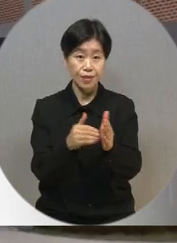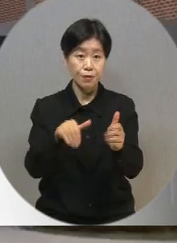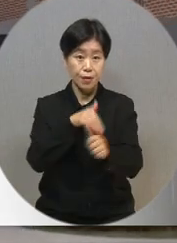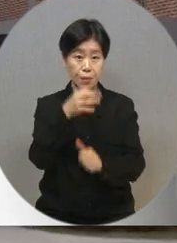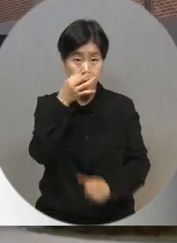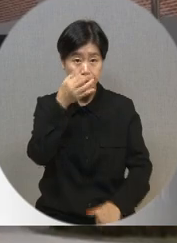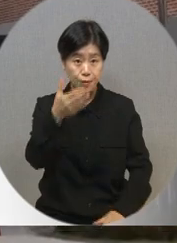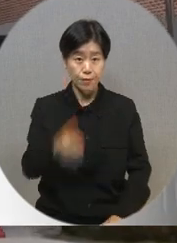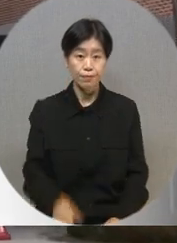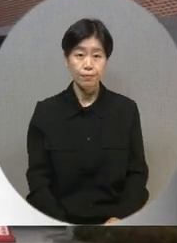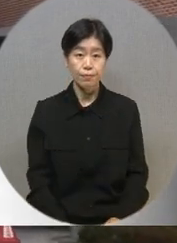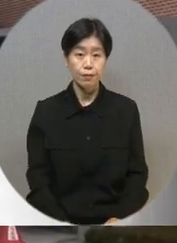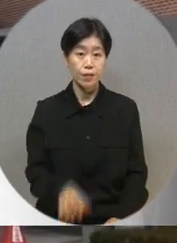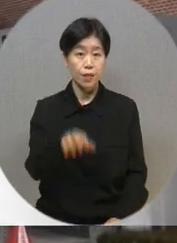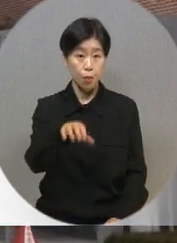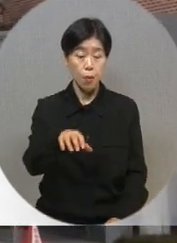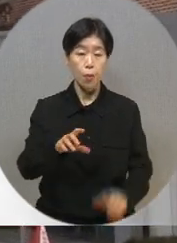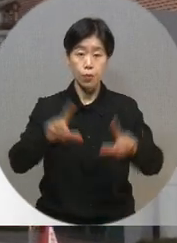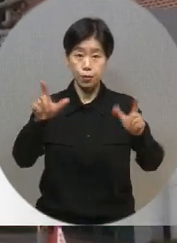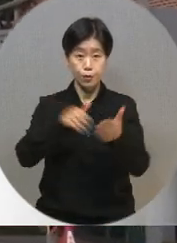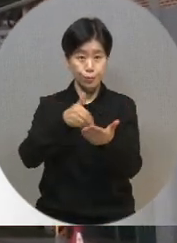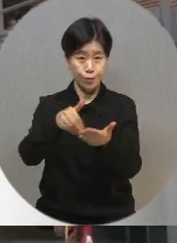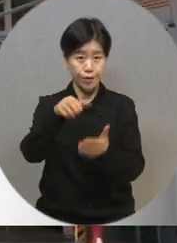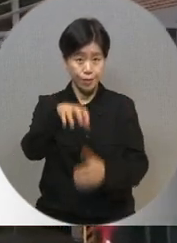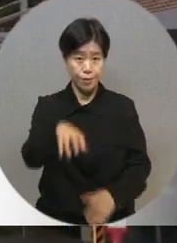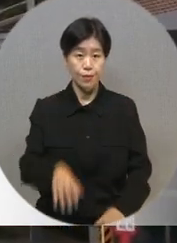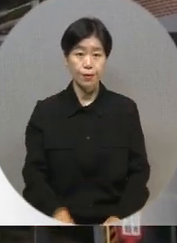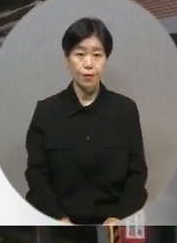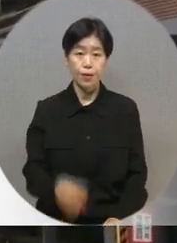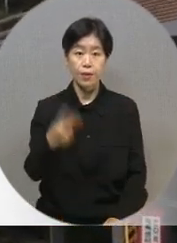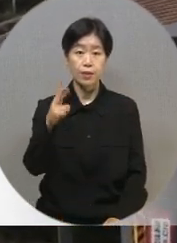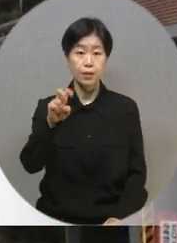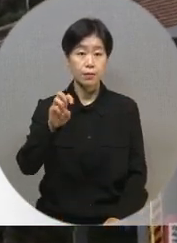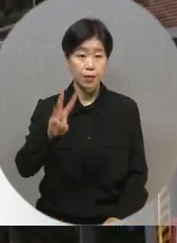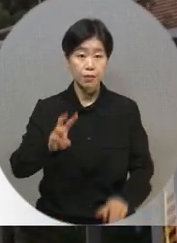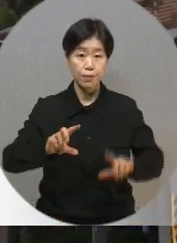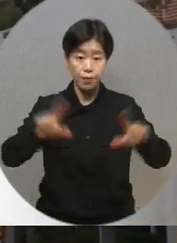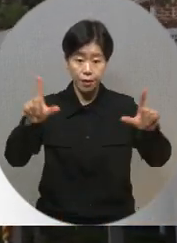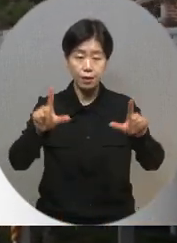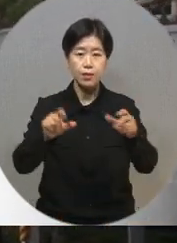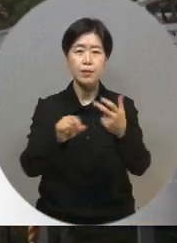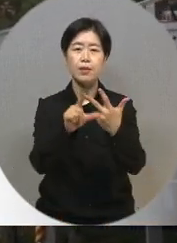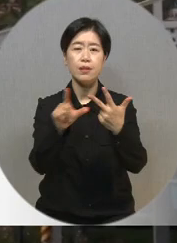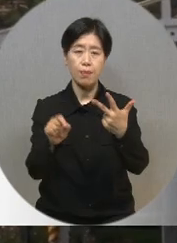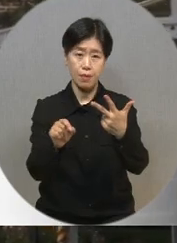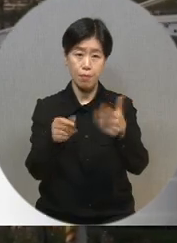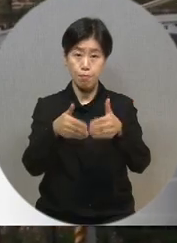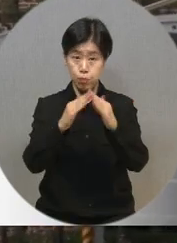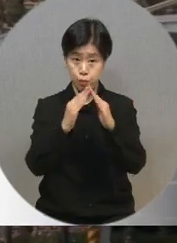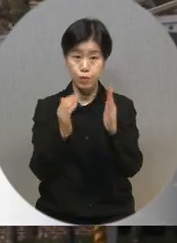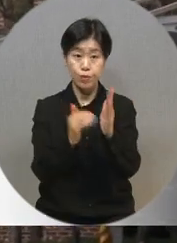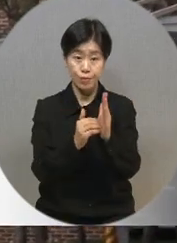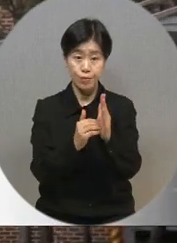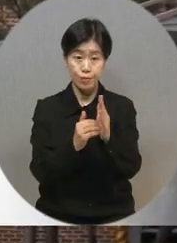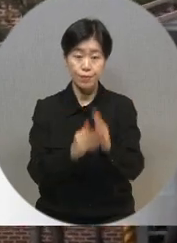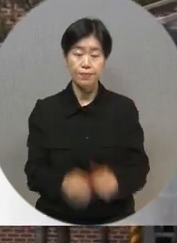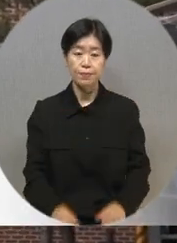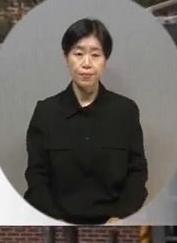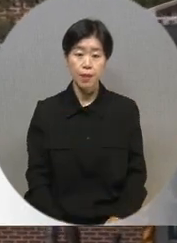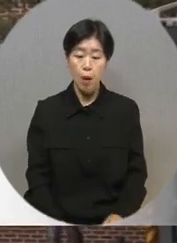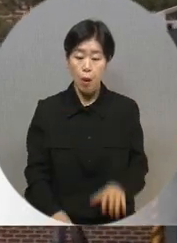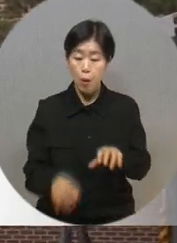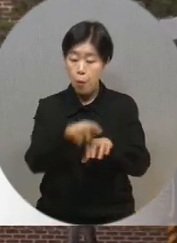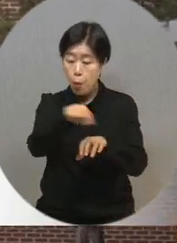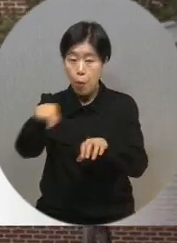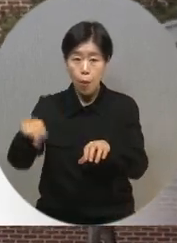이곳은 동두천시 반다비 체육센터입니다. 2023년 7월에 개관해 동두천시와 인근 지역